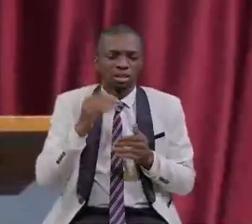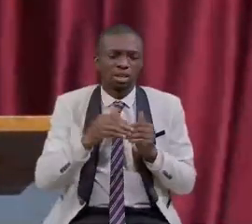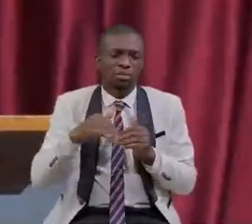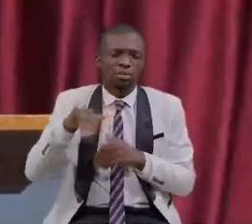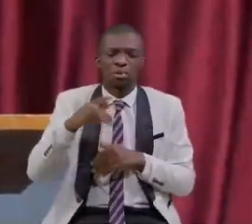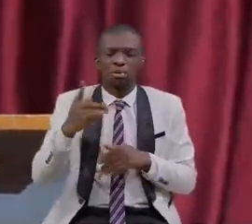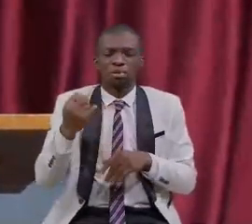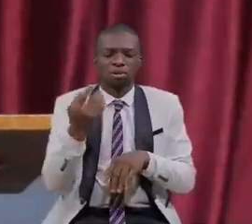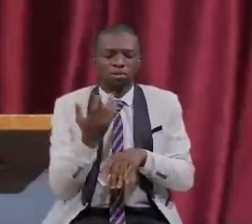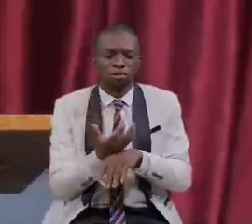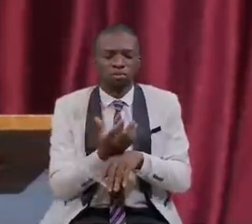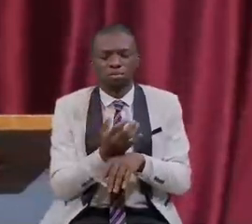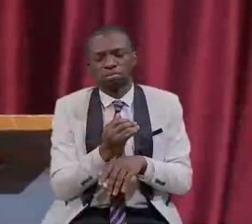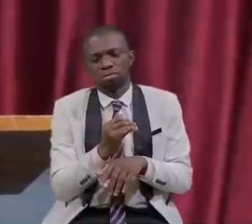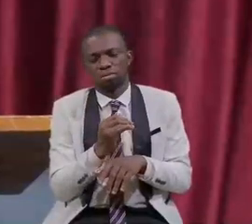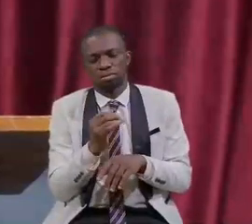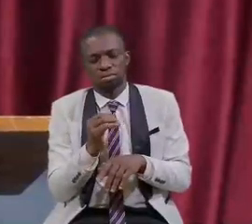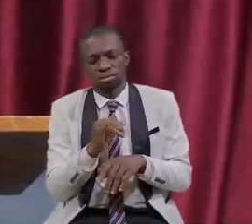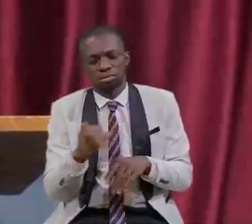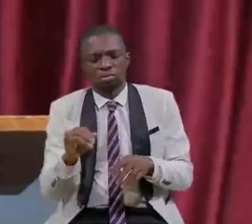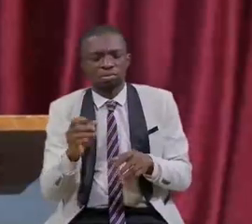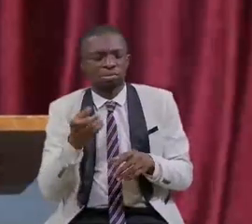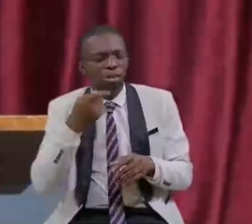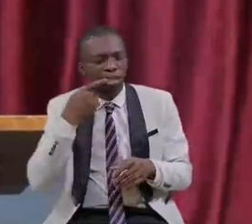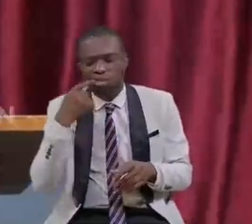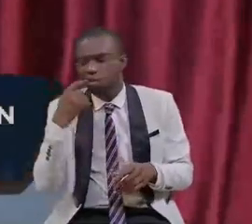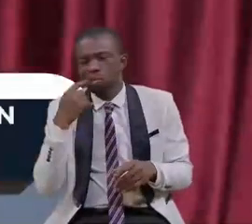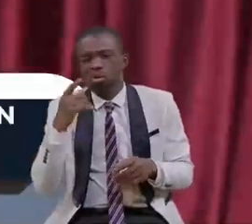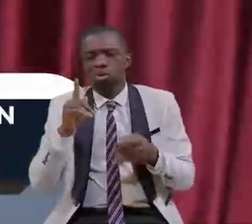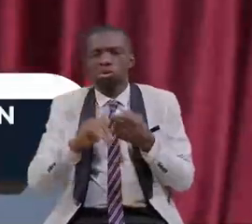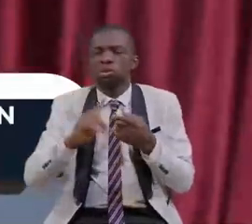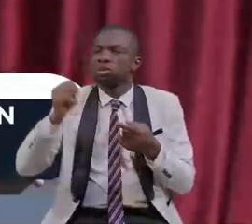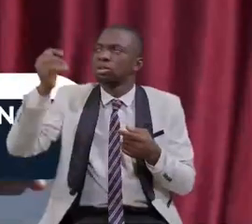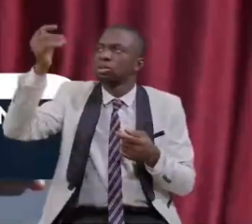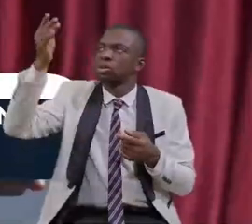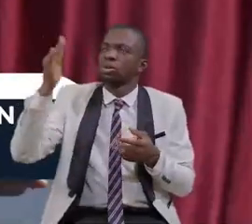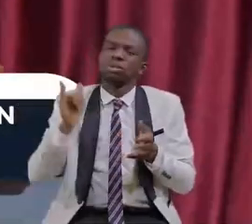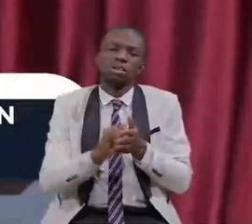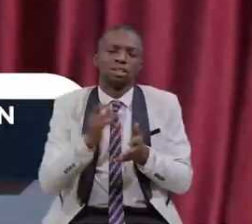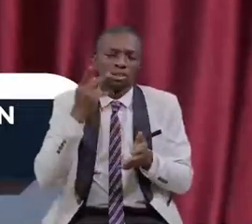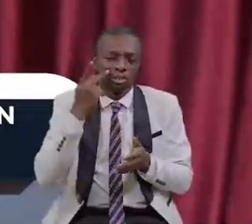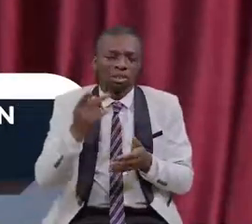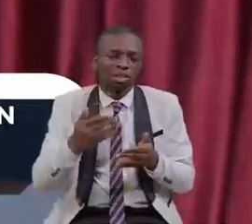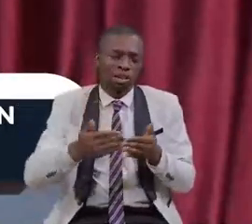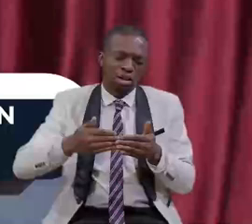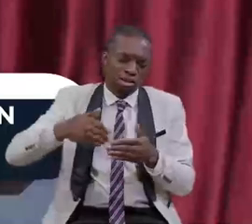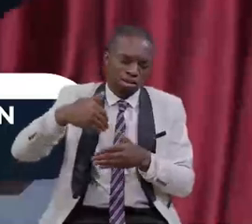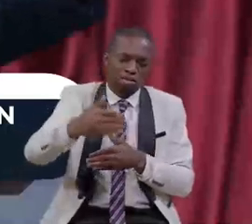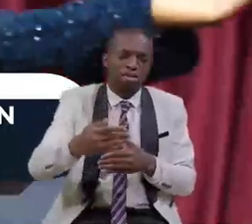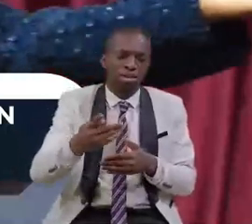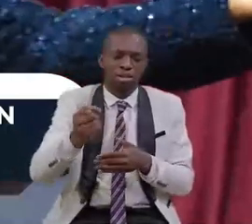de tout leur appel. Nous prions le Dieu qui voit tout au-delà de